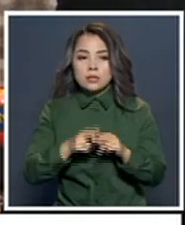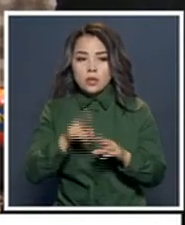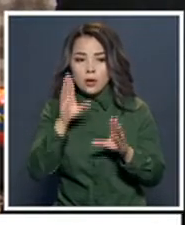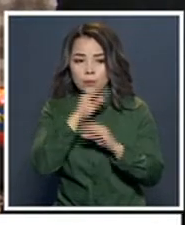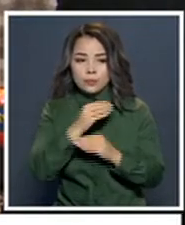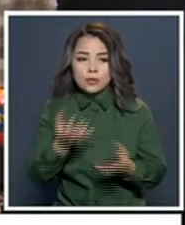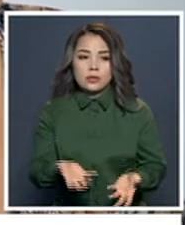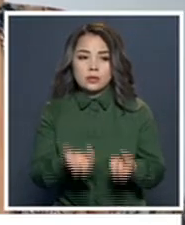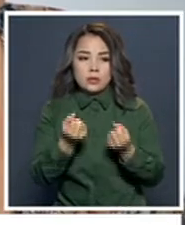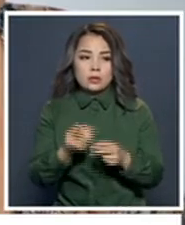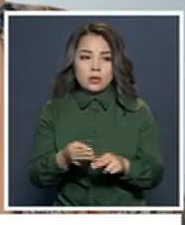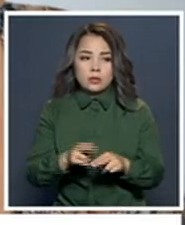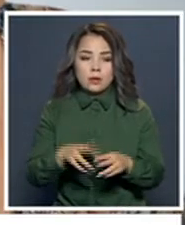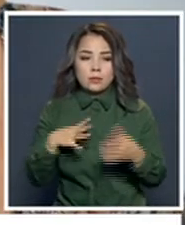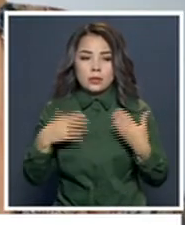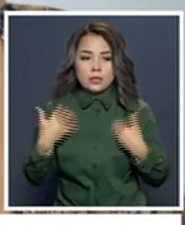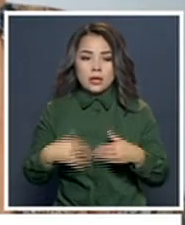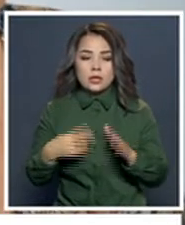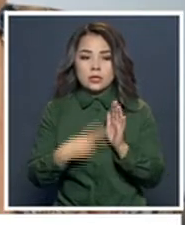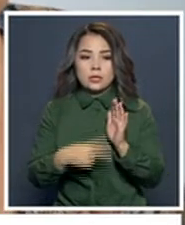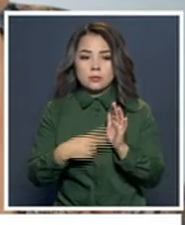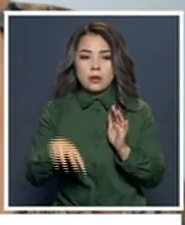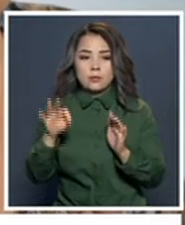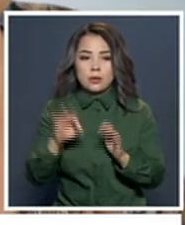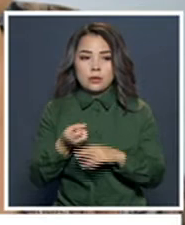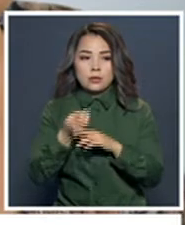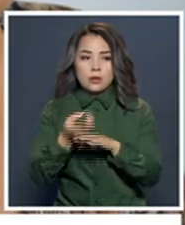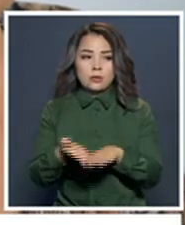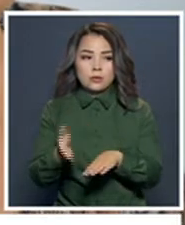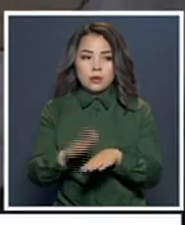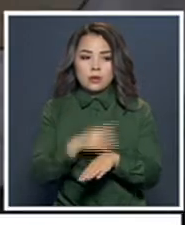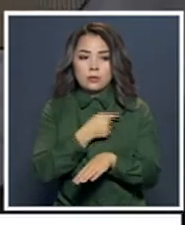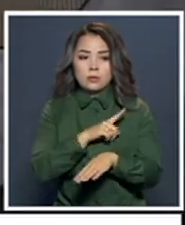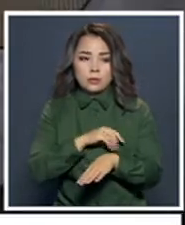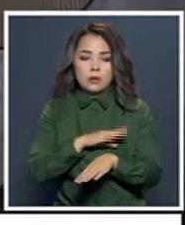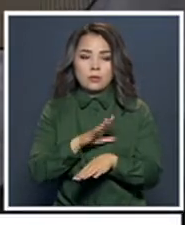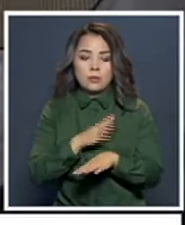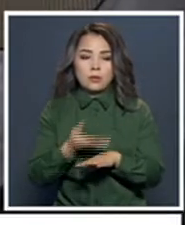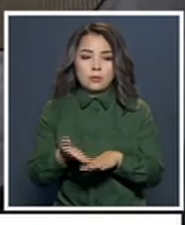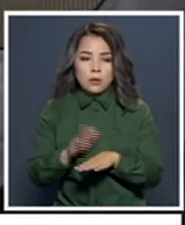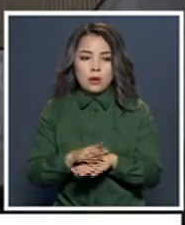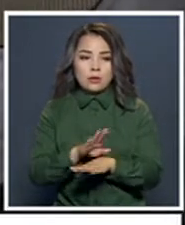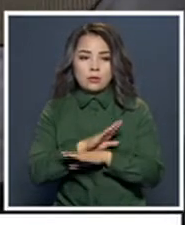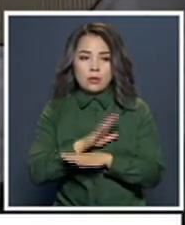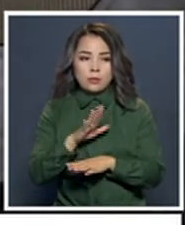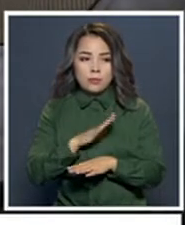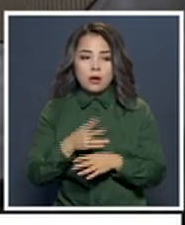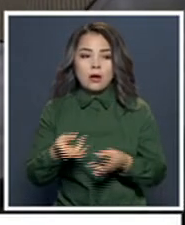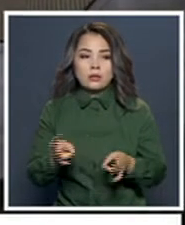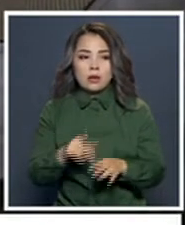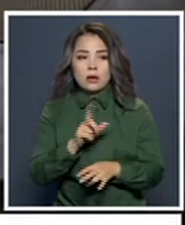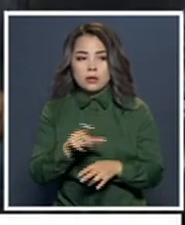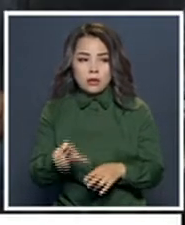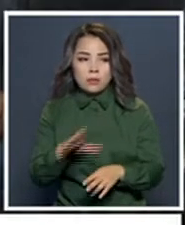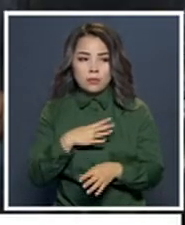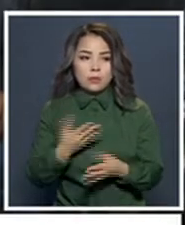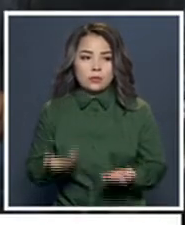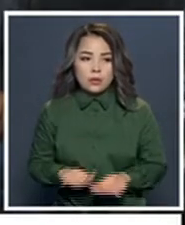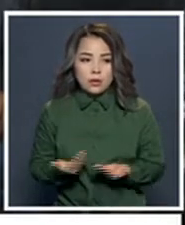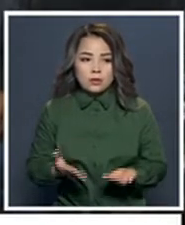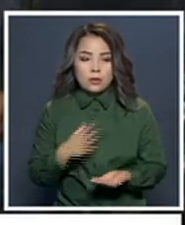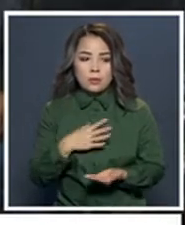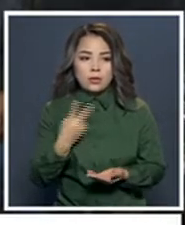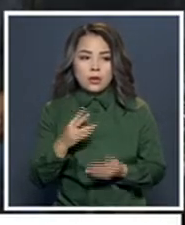Дегенмен үлкен баласының денесіне 70% күйік шалып, екеуі де ауруханада жан тапсырған. Қалғандары дін аман. Енді екі баласымен қалған ана